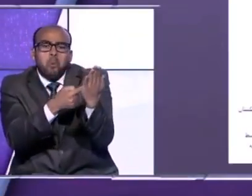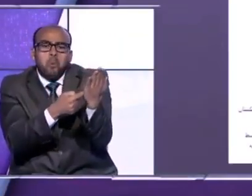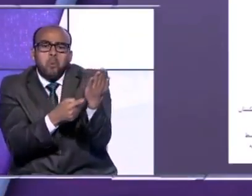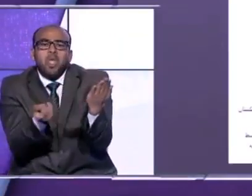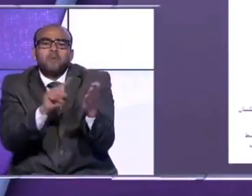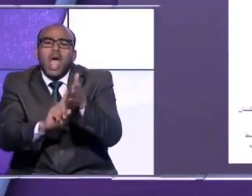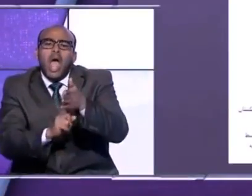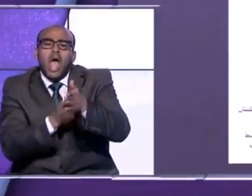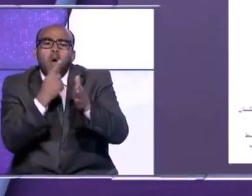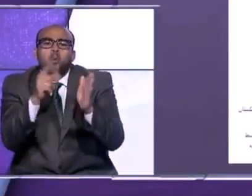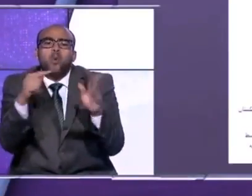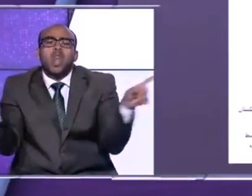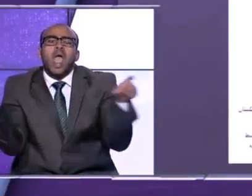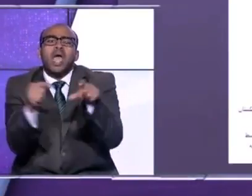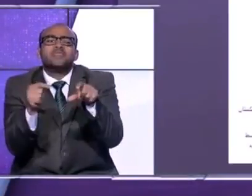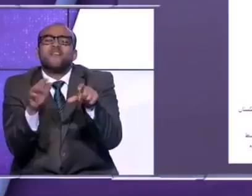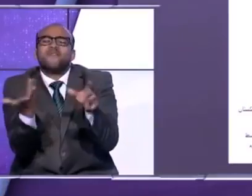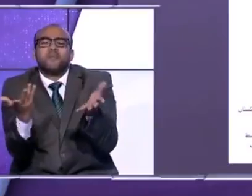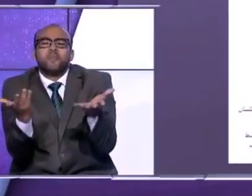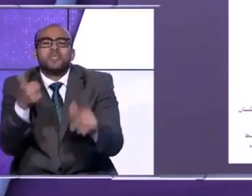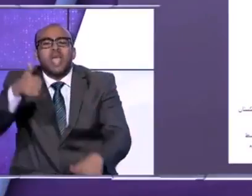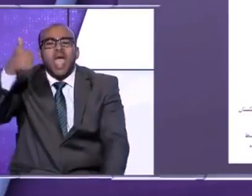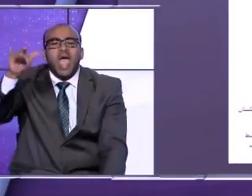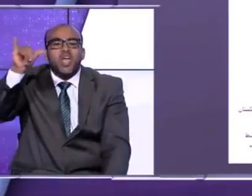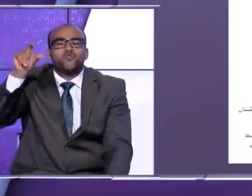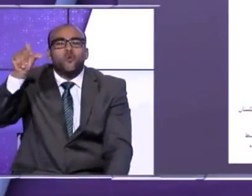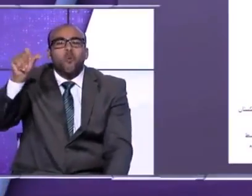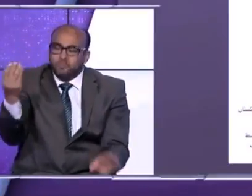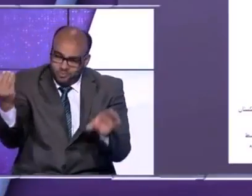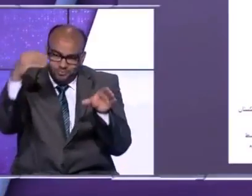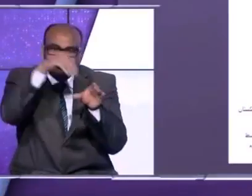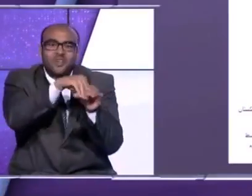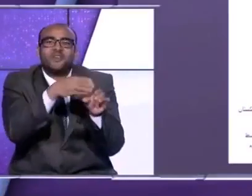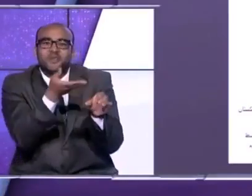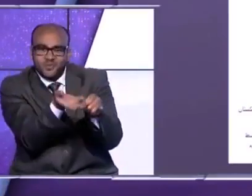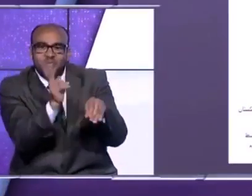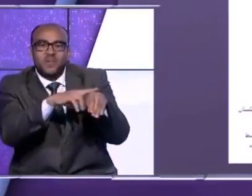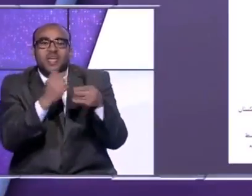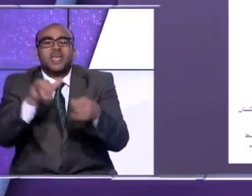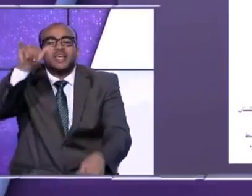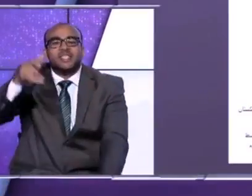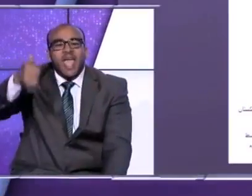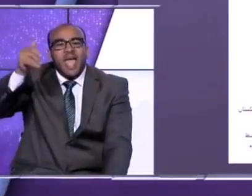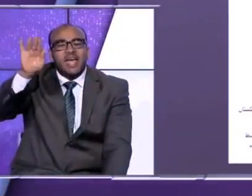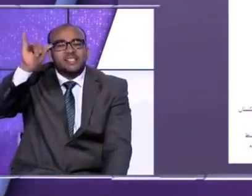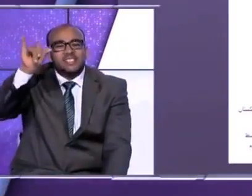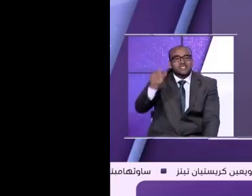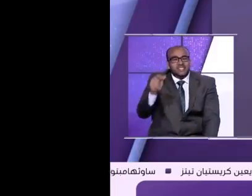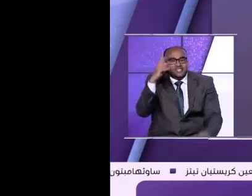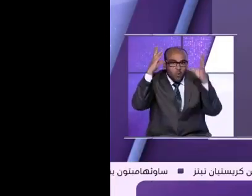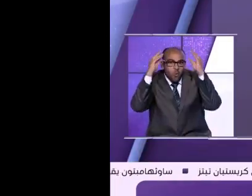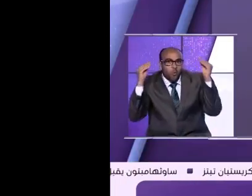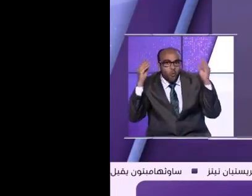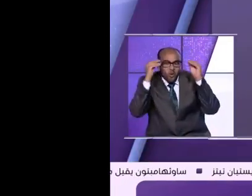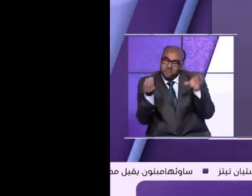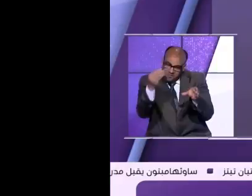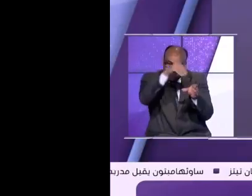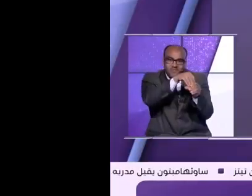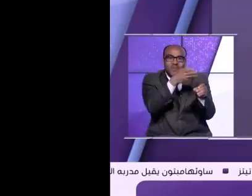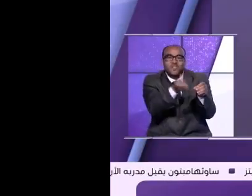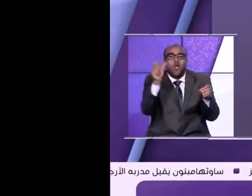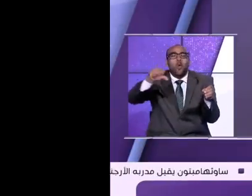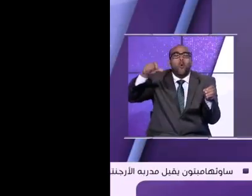مرة لهداف الشان الأخير أيوب الكعبي من نهضة بركان وياسين أيوب لاعب أوترخت الهولندي ووليد الحجام من